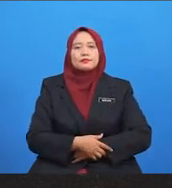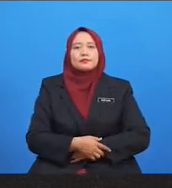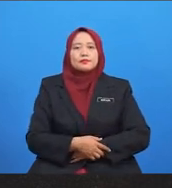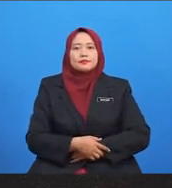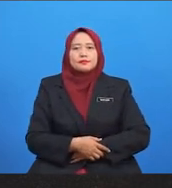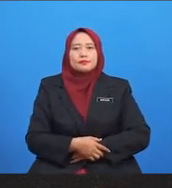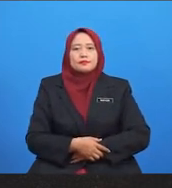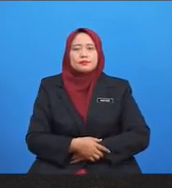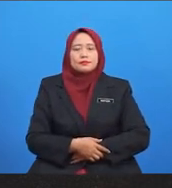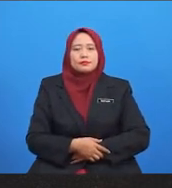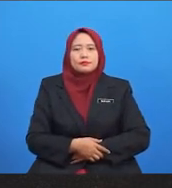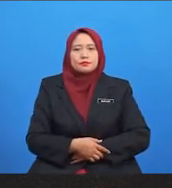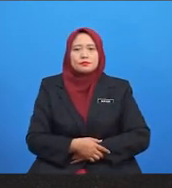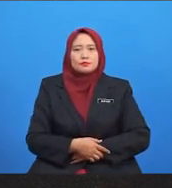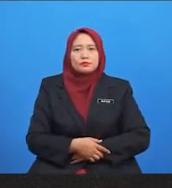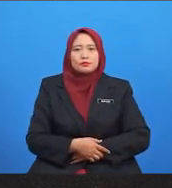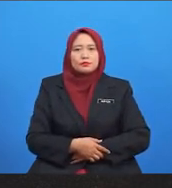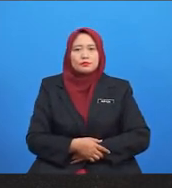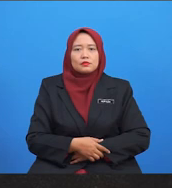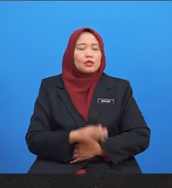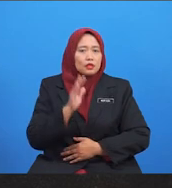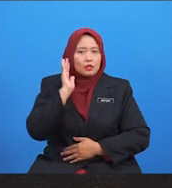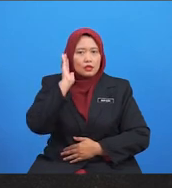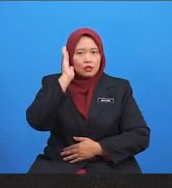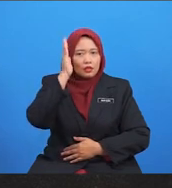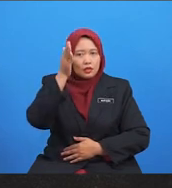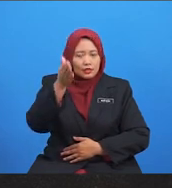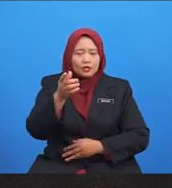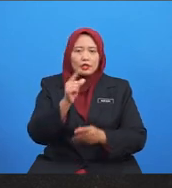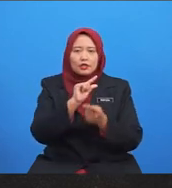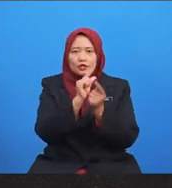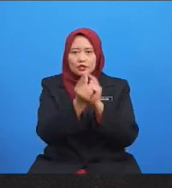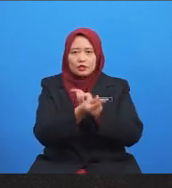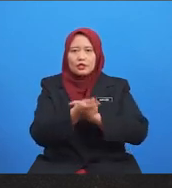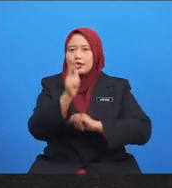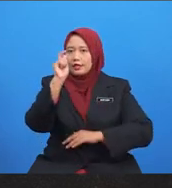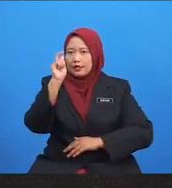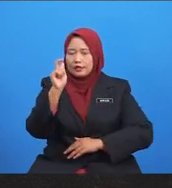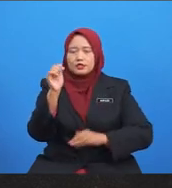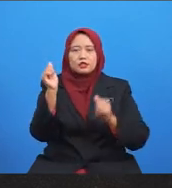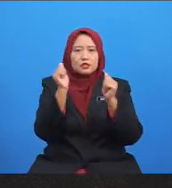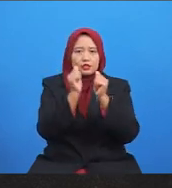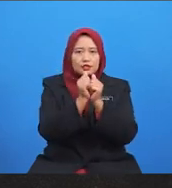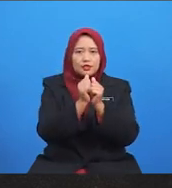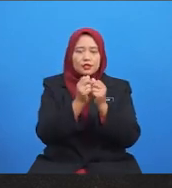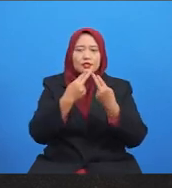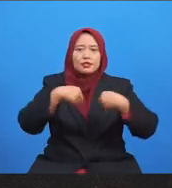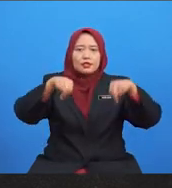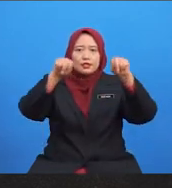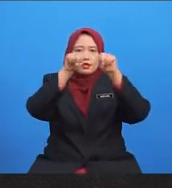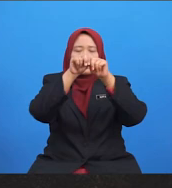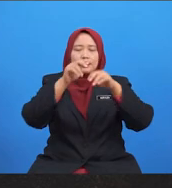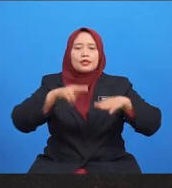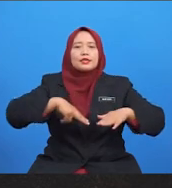Seterusnya, kita akan gantikan nilai X dengan nilai had, iaitu bermula dengan